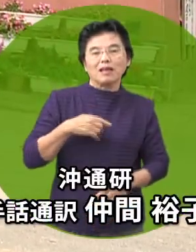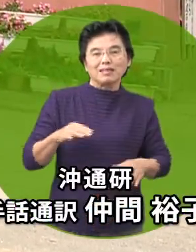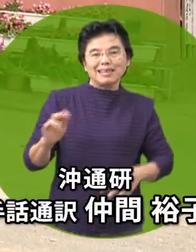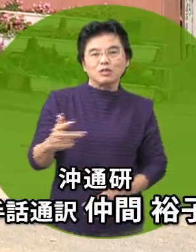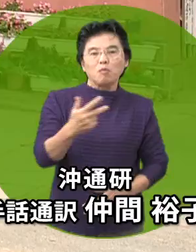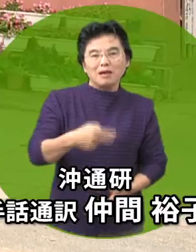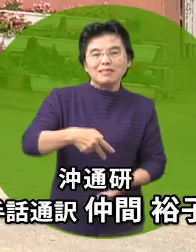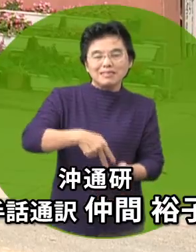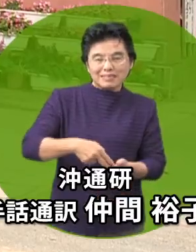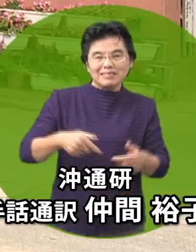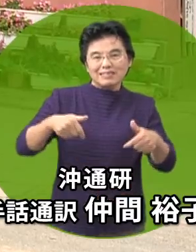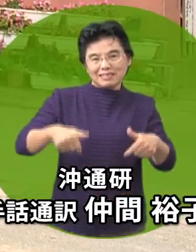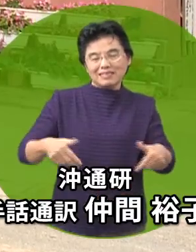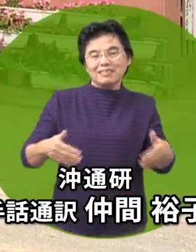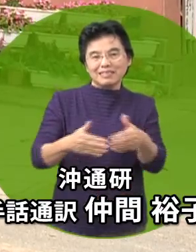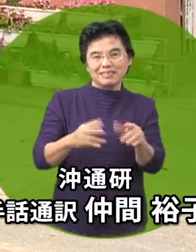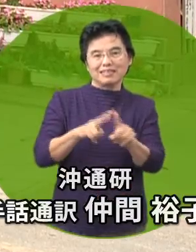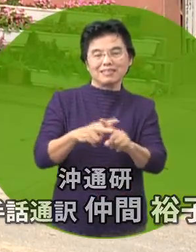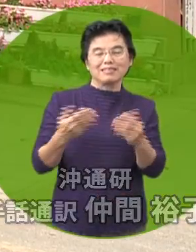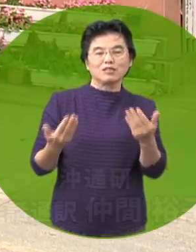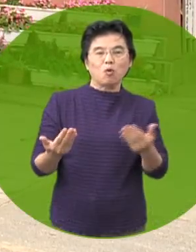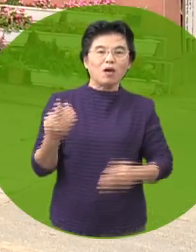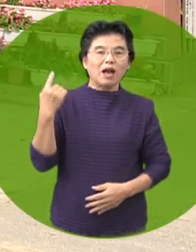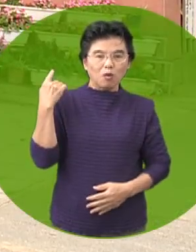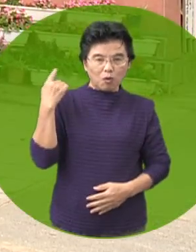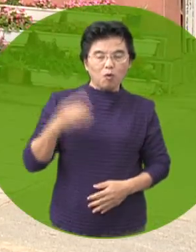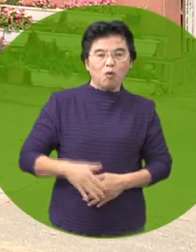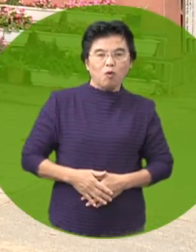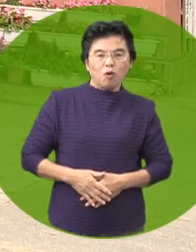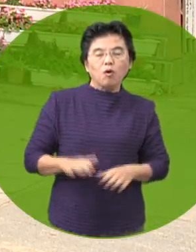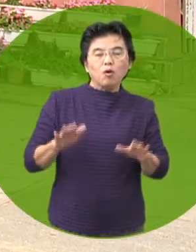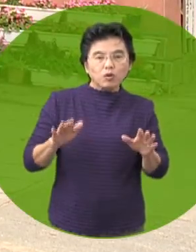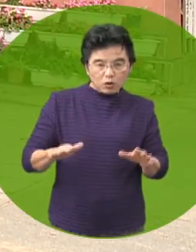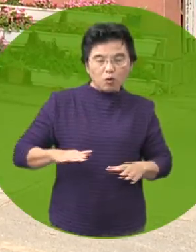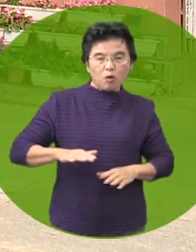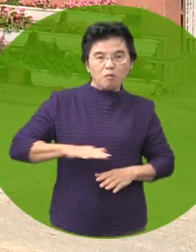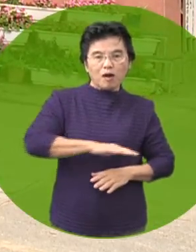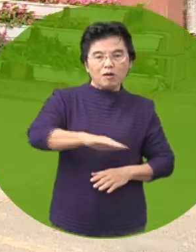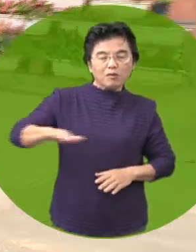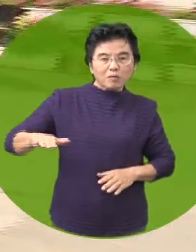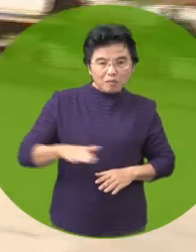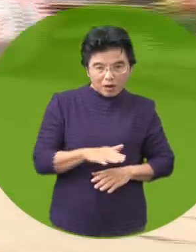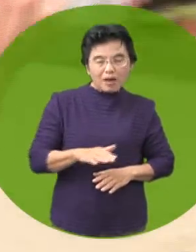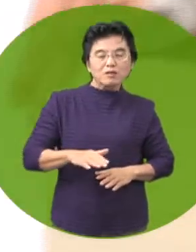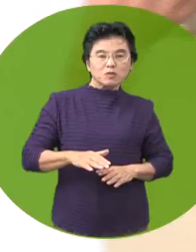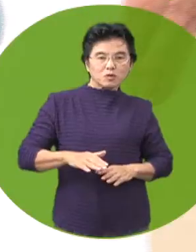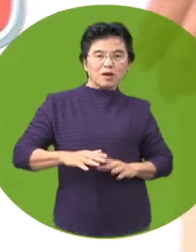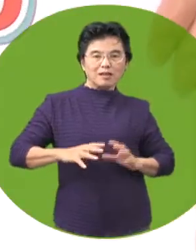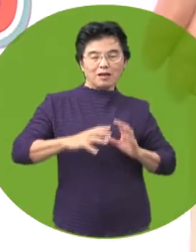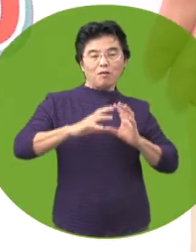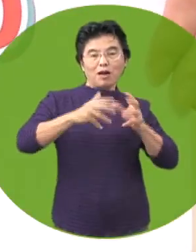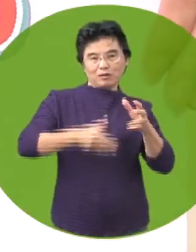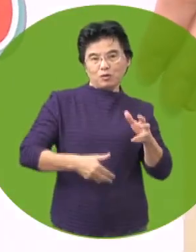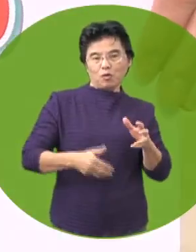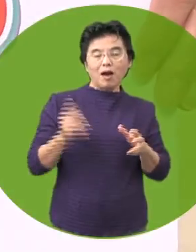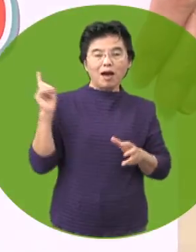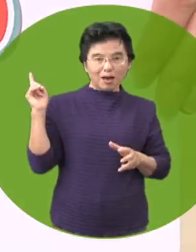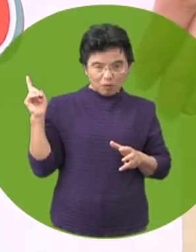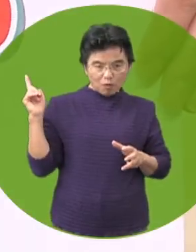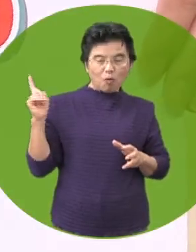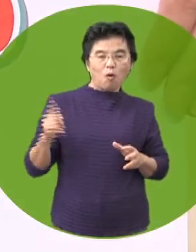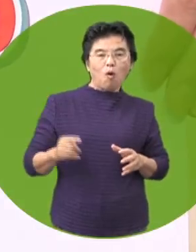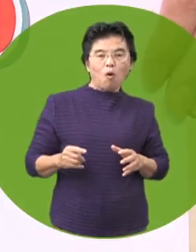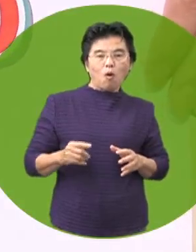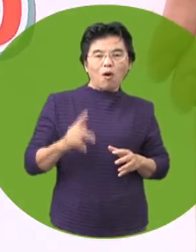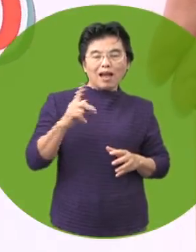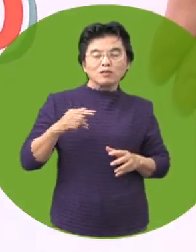糸満市立西崎小学校にやってきました。今日のうまんちゅワードはこちら、眼中アップチャレン